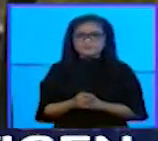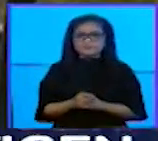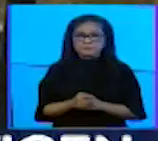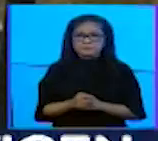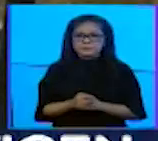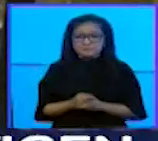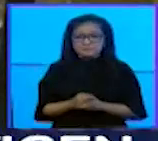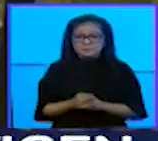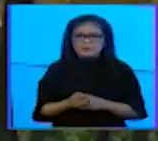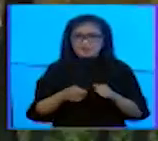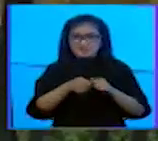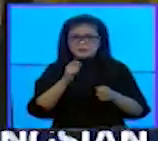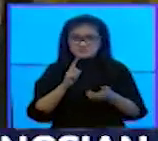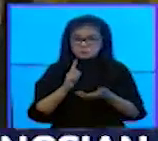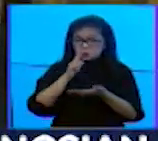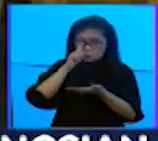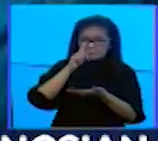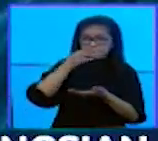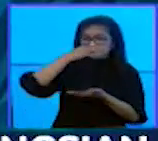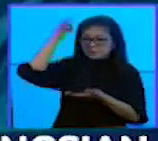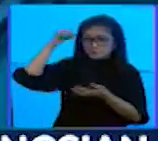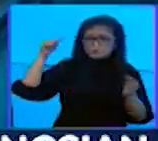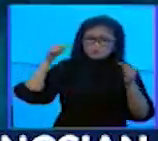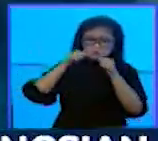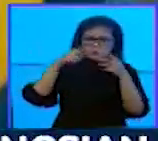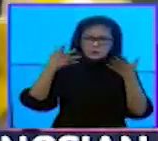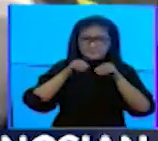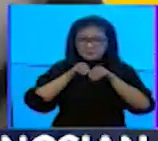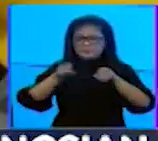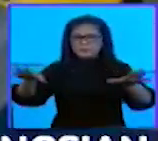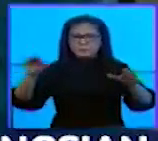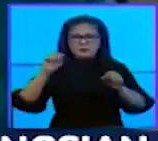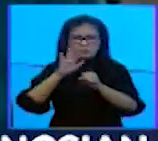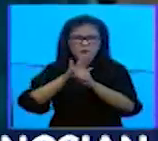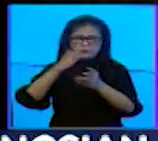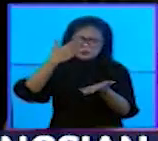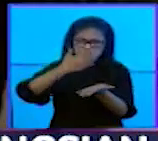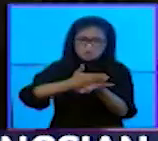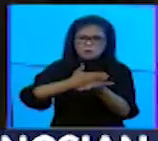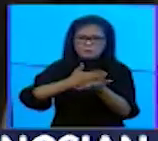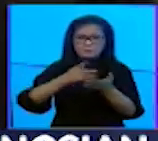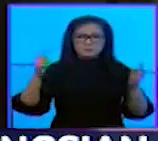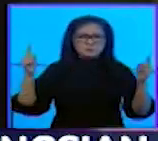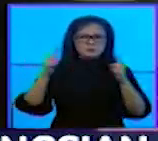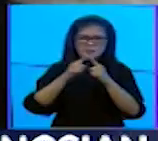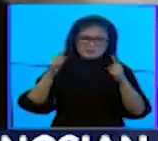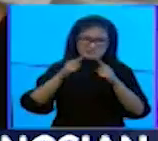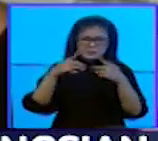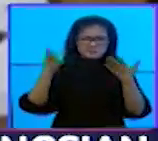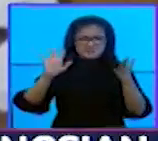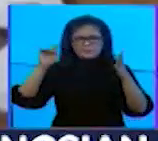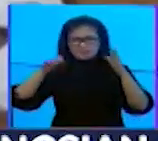Pemeriksaan swab antigen untuk mencegah penyebaran COVID-19 di tempat pengungsian. Apalagi pengungsi tidak selalu bisa menjaga jarak dan menggunakan masker setiap